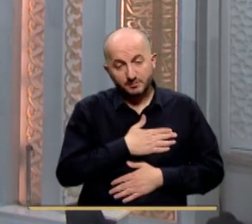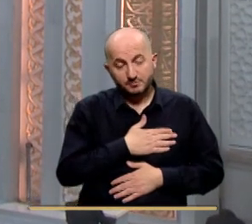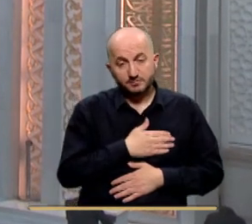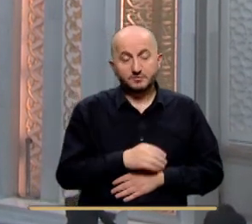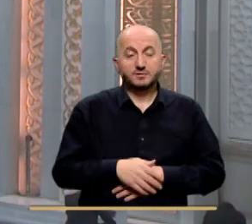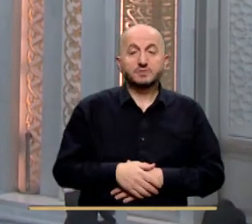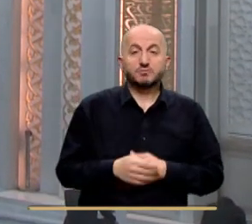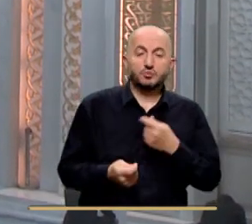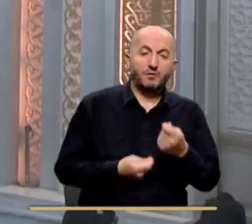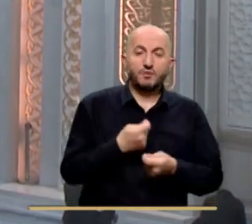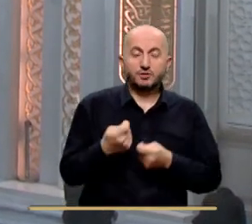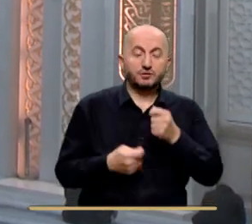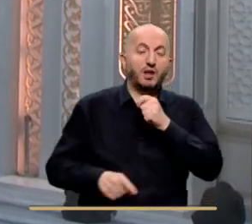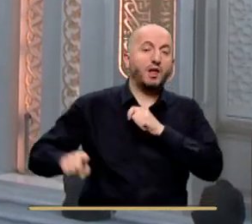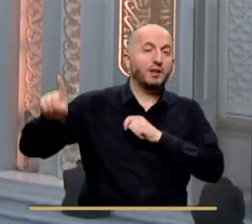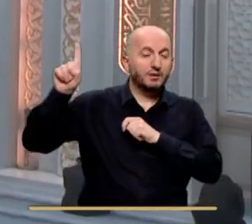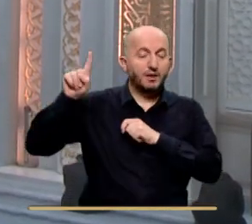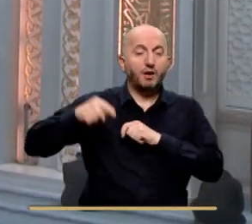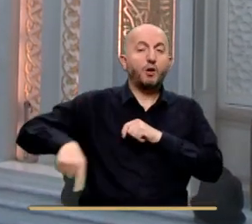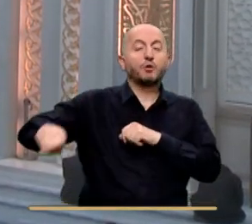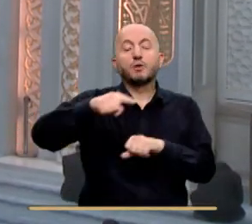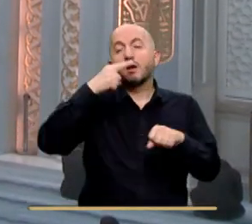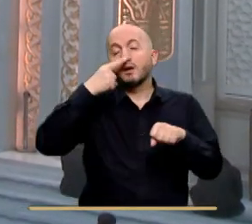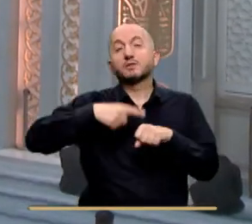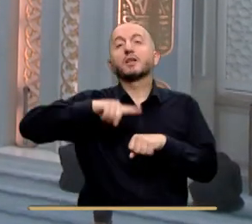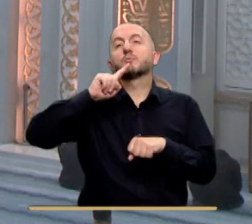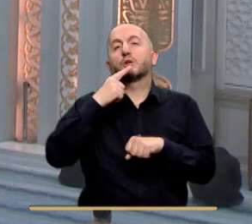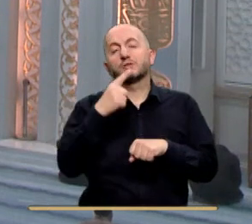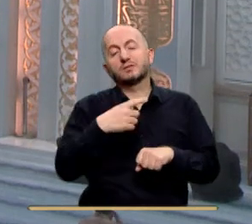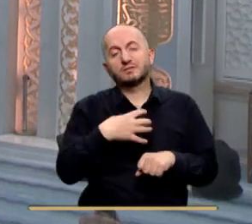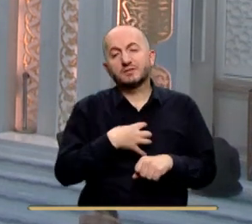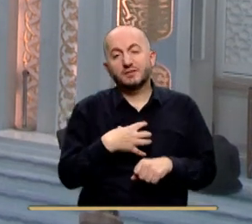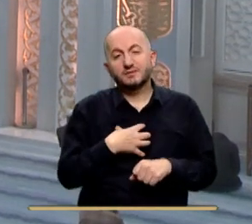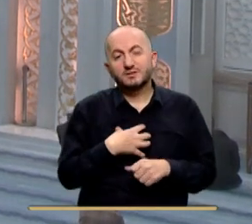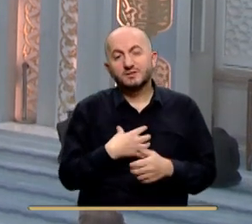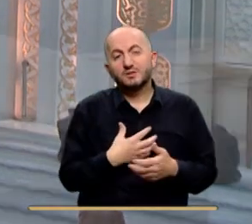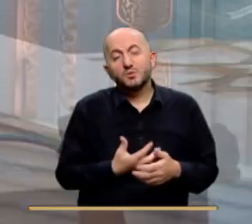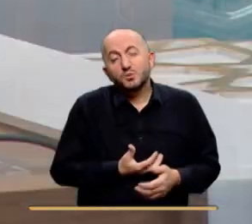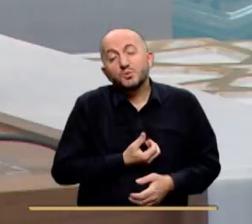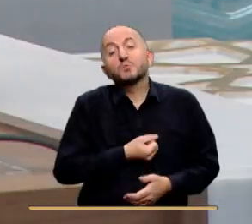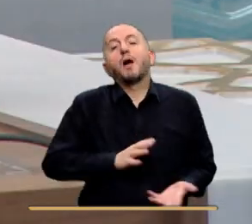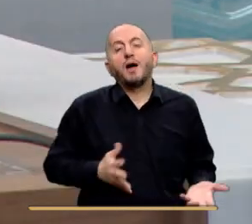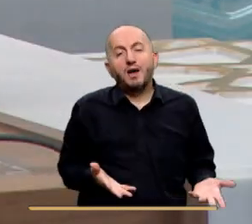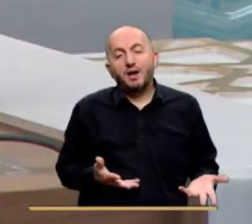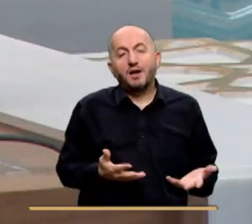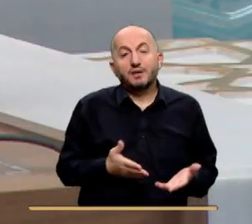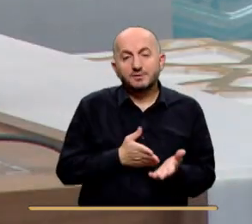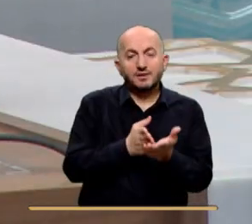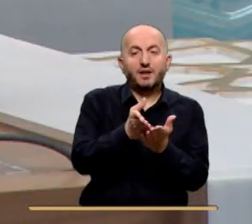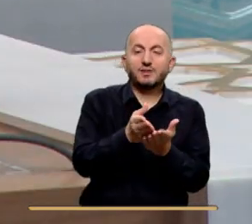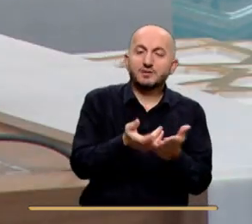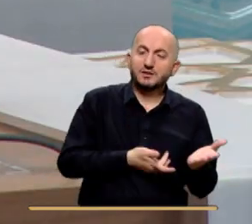Rabbul Alemin, onlar inanmıyorlar diye neredeyse kendini helak edeceksin, yani hidayeti verecek